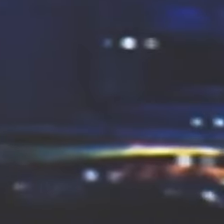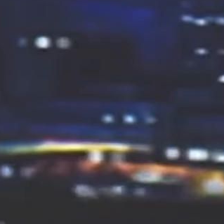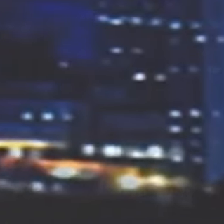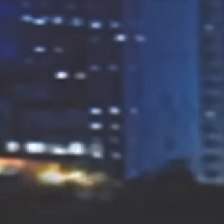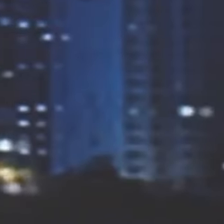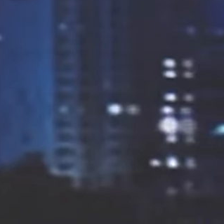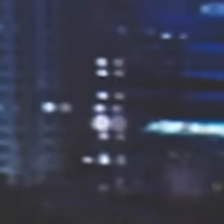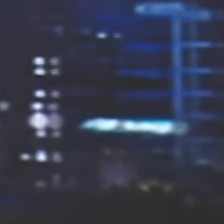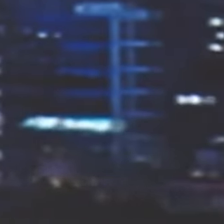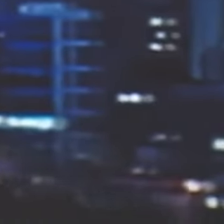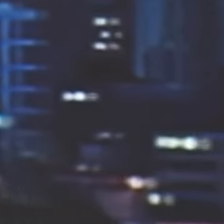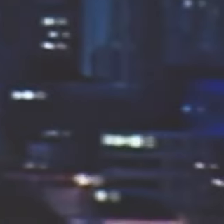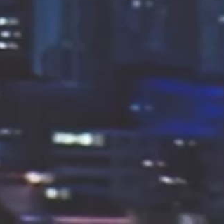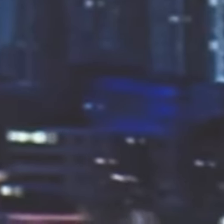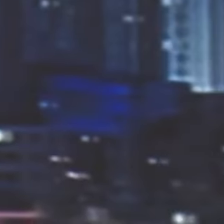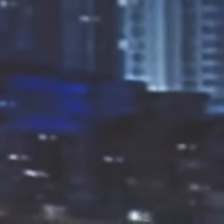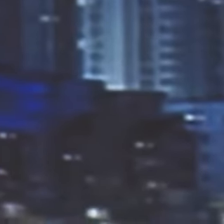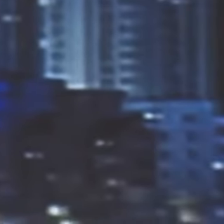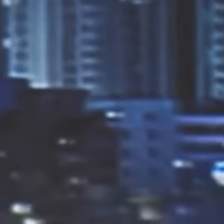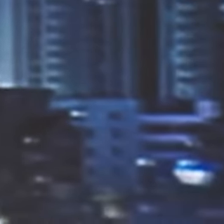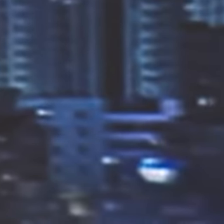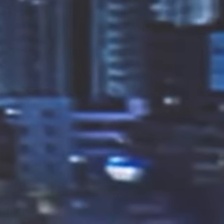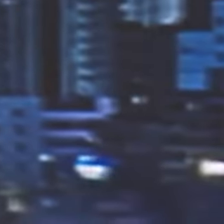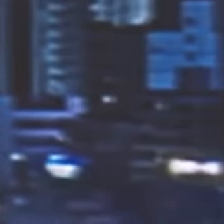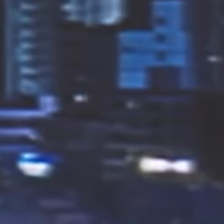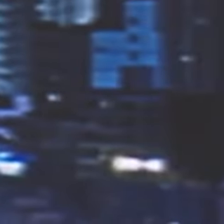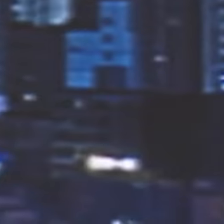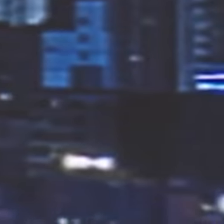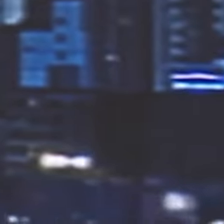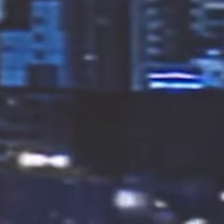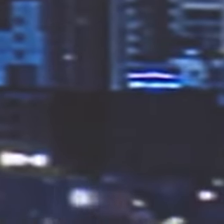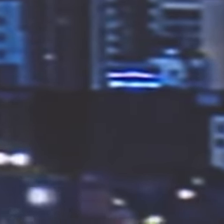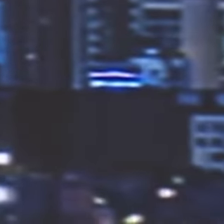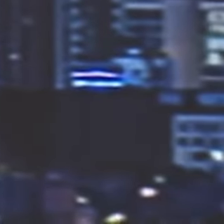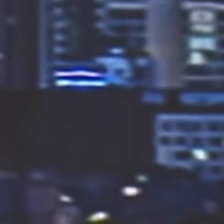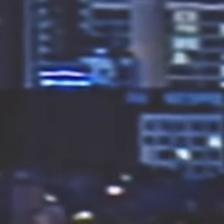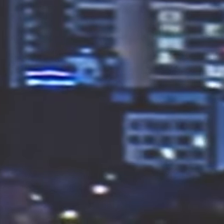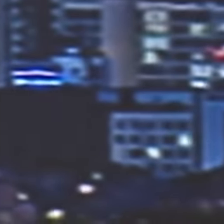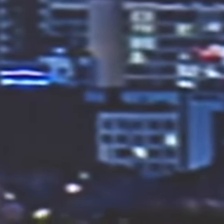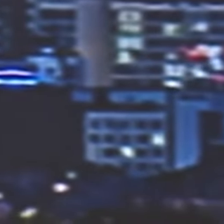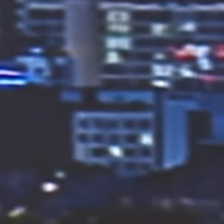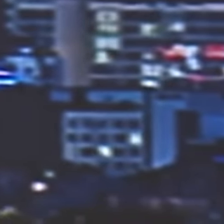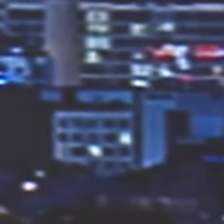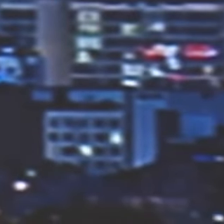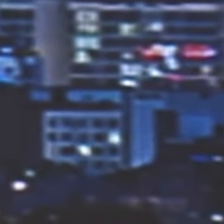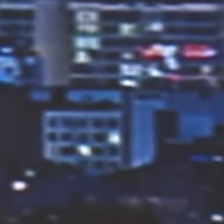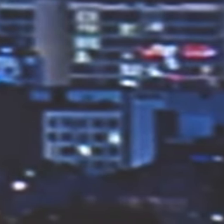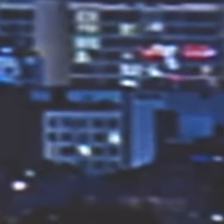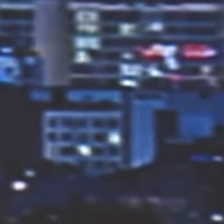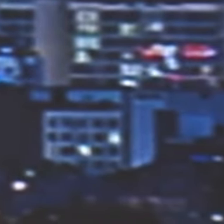JTBC 뉴스를 시청해 주신 여러분 고맙습니다. 저희는 저녁 6시 50분 뉴스룸에서 뵙겠습니다.